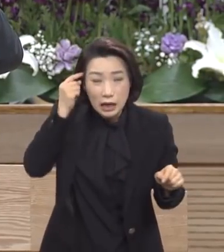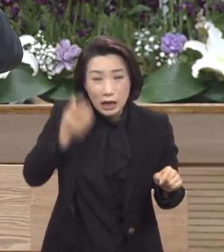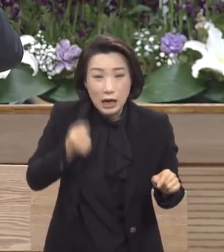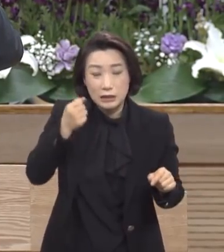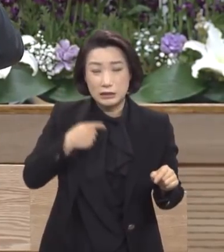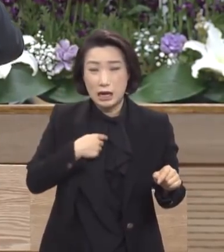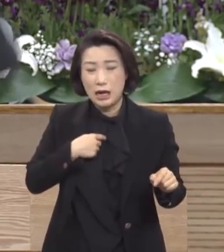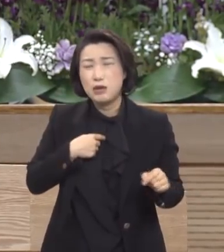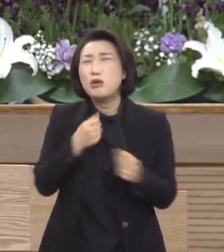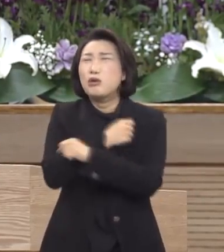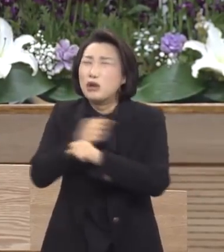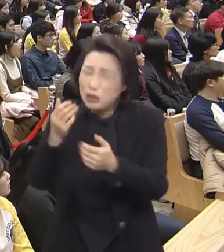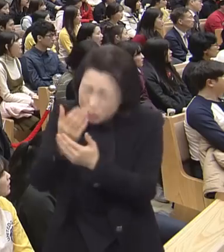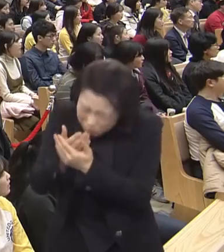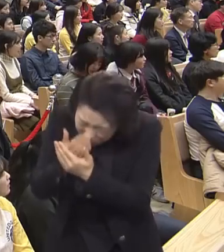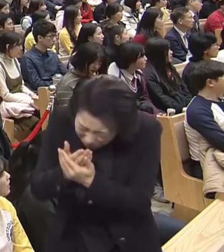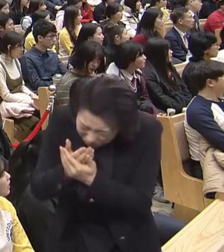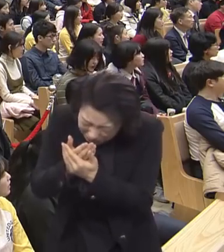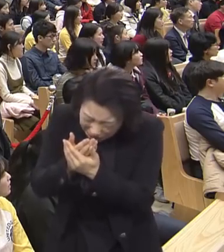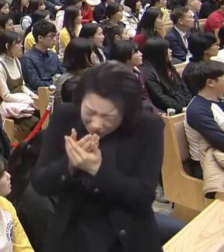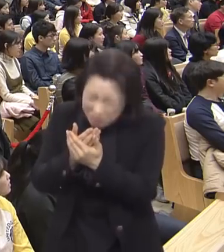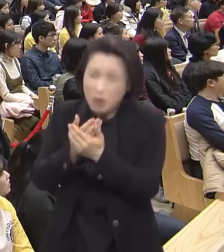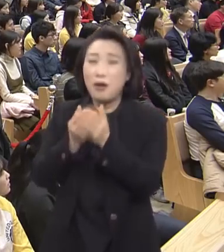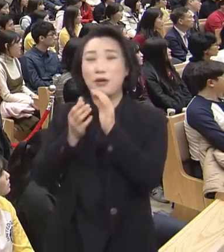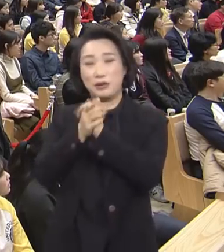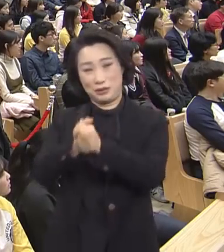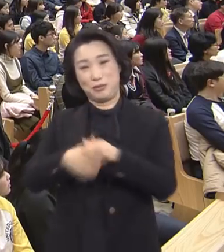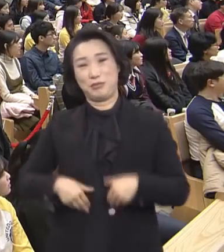가진 나를 용서해 주세요.